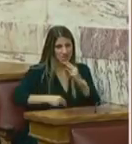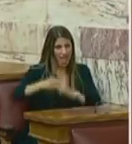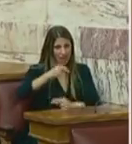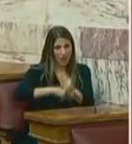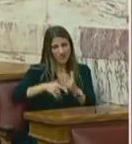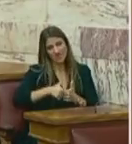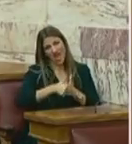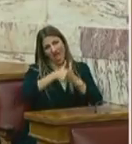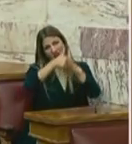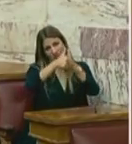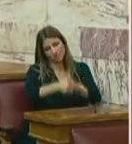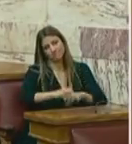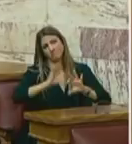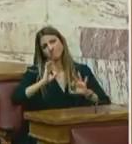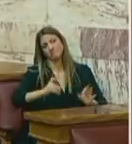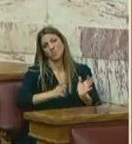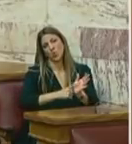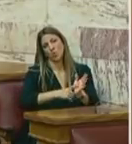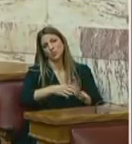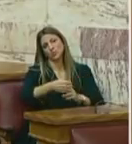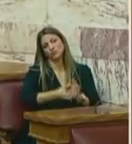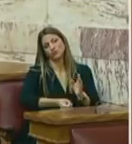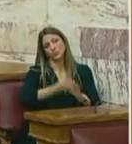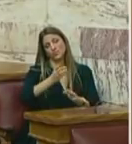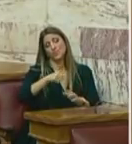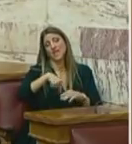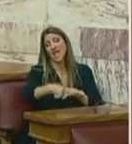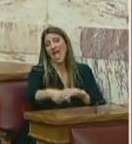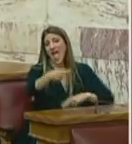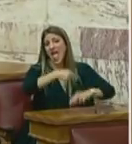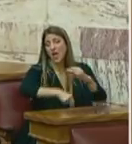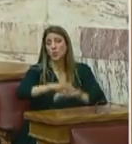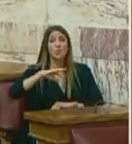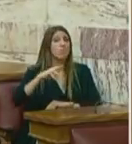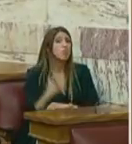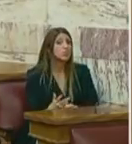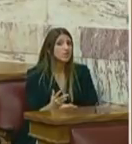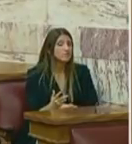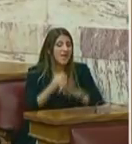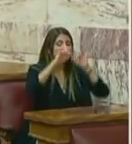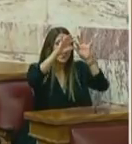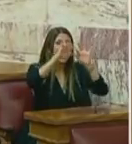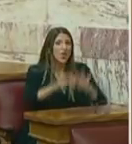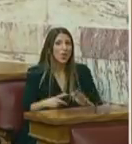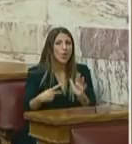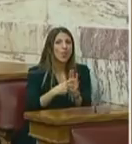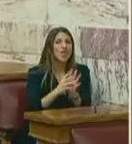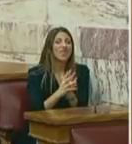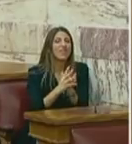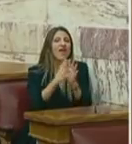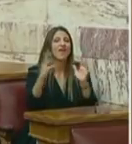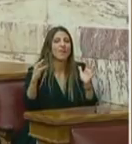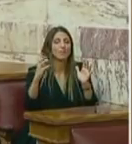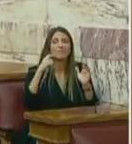είναι προγραμματισμένες για το φθινόπωρο του 2019. Και το πρόσχημα αυτή τη φορά είναι